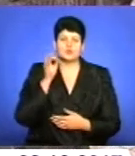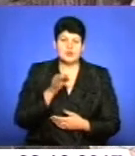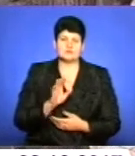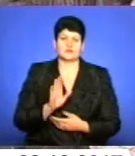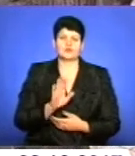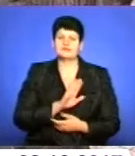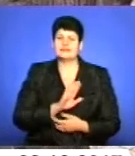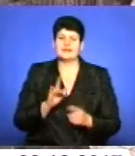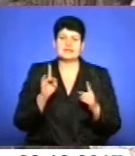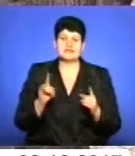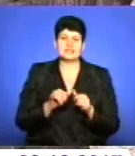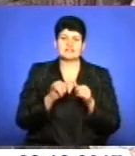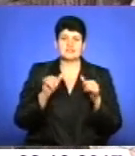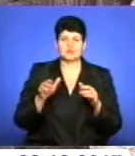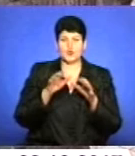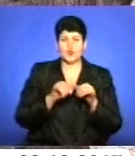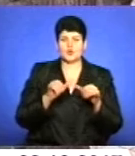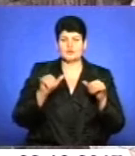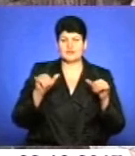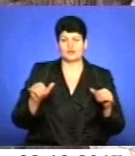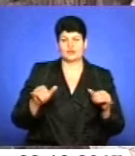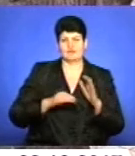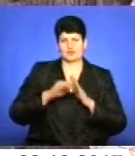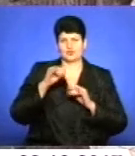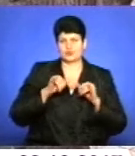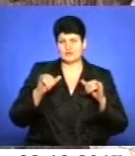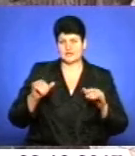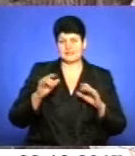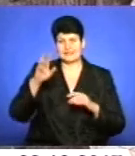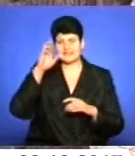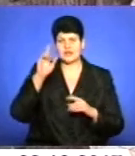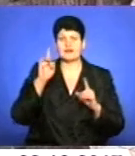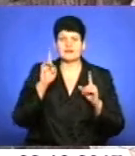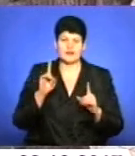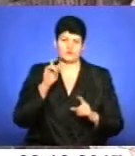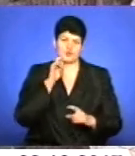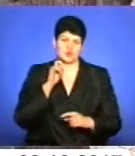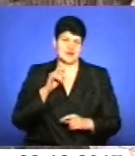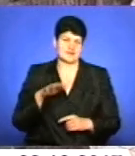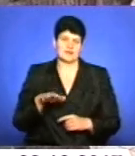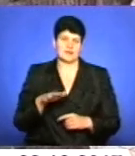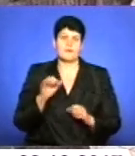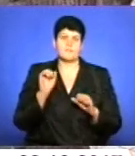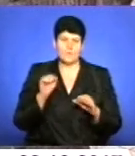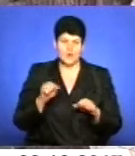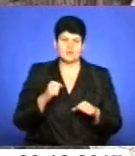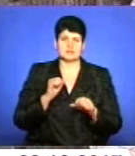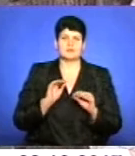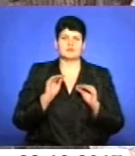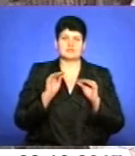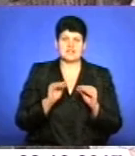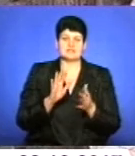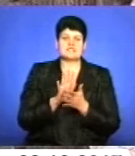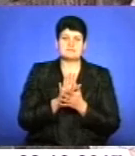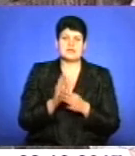високорозвинутих держав, а навіть нашим українським. можна встановити сміттєпереробну